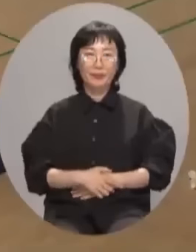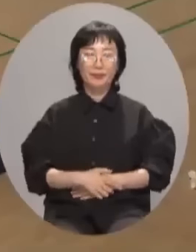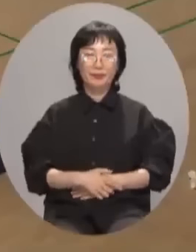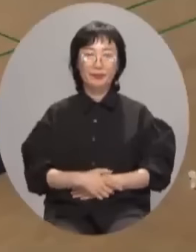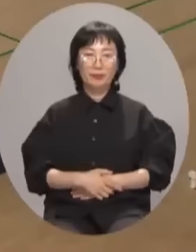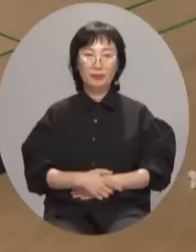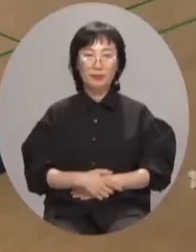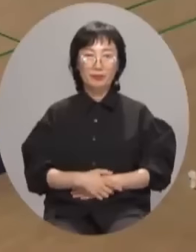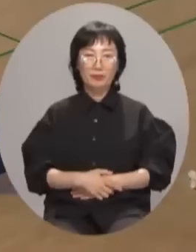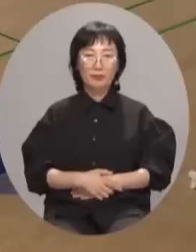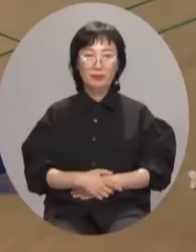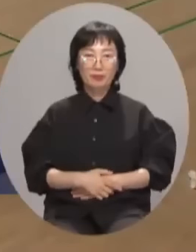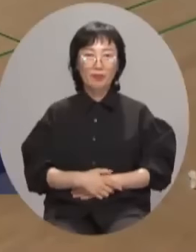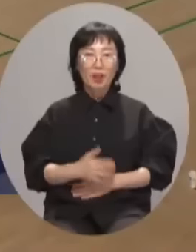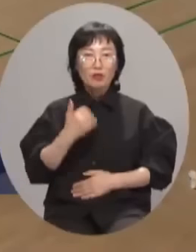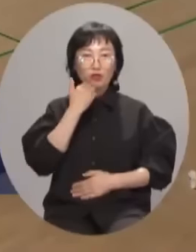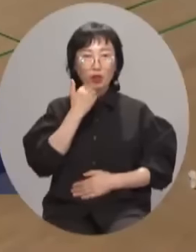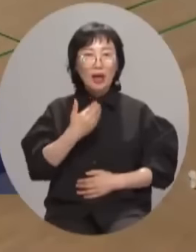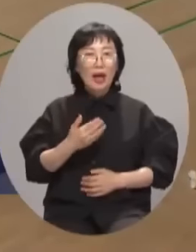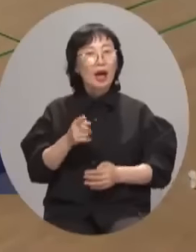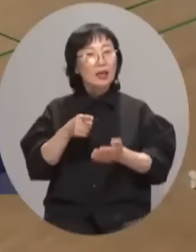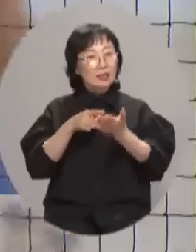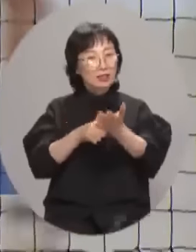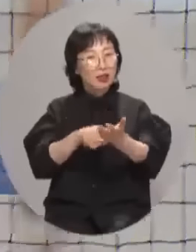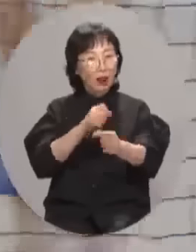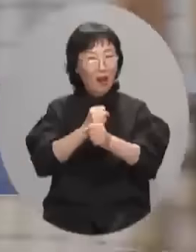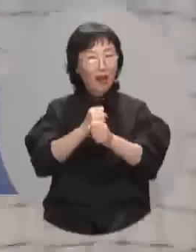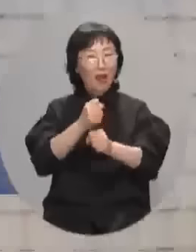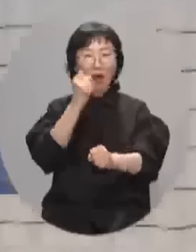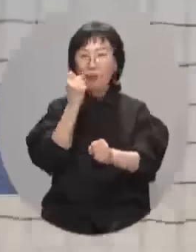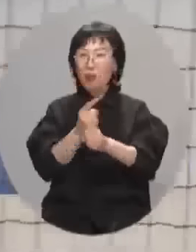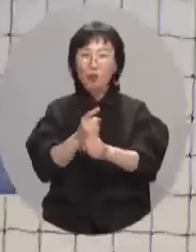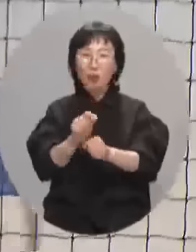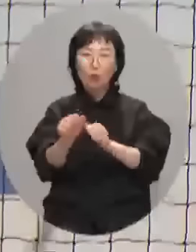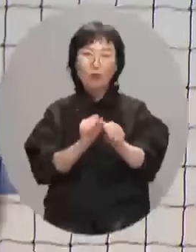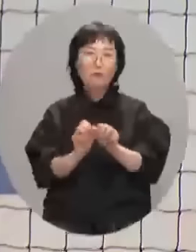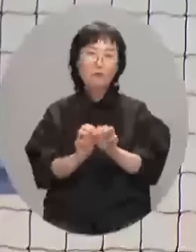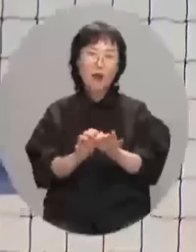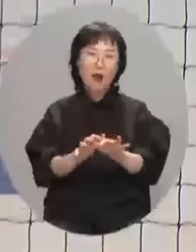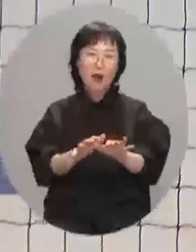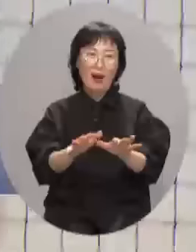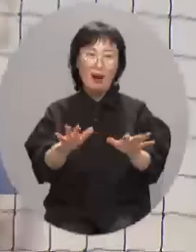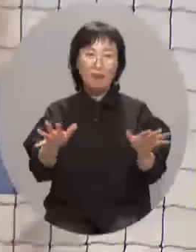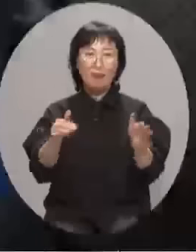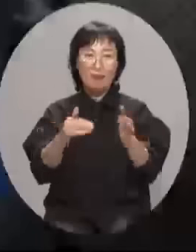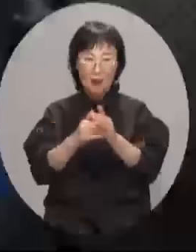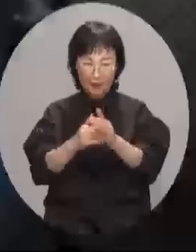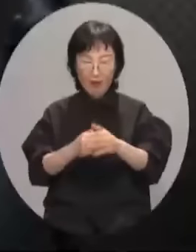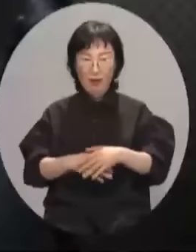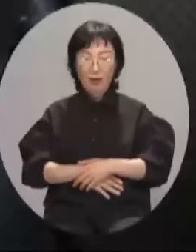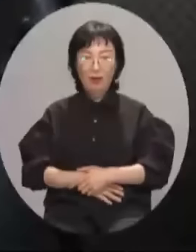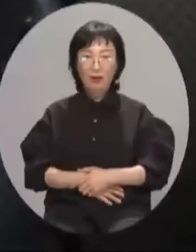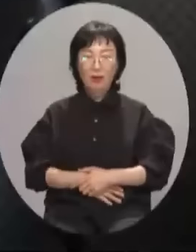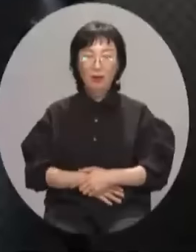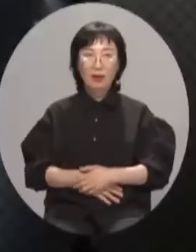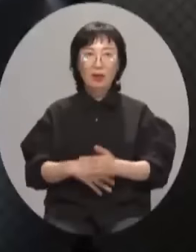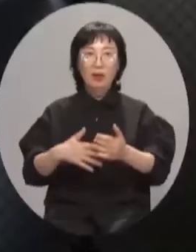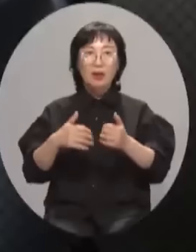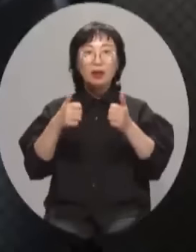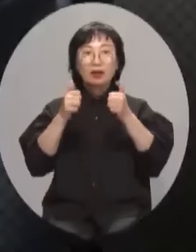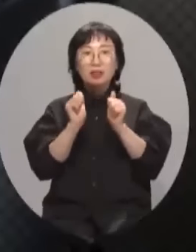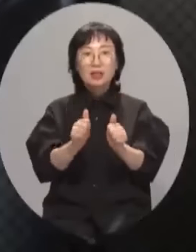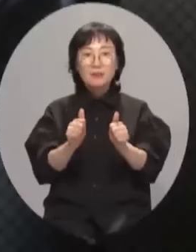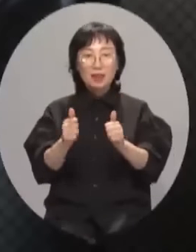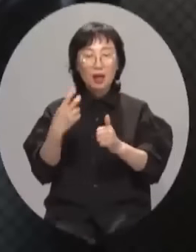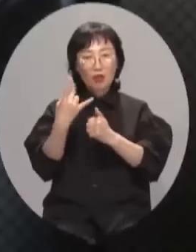누가 지할 거라는 소문은 다하게어요 소문은 한 여섯명 정도 있었고요 심사위원들은